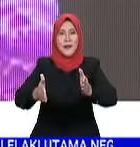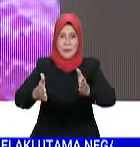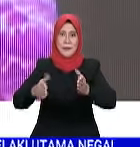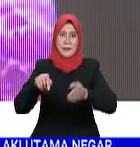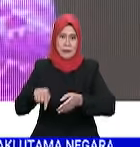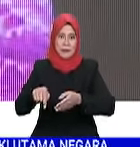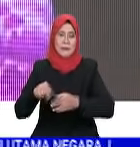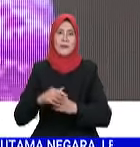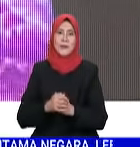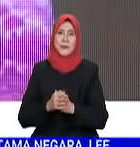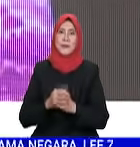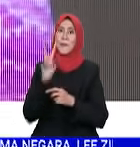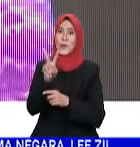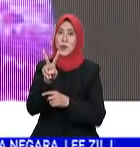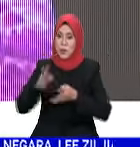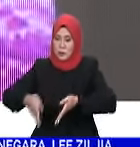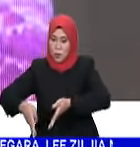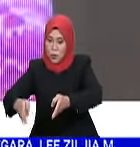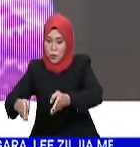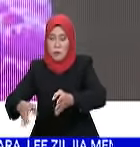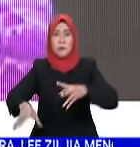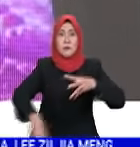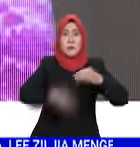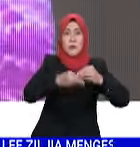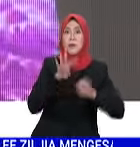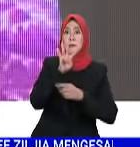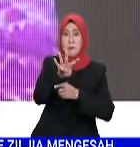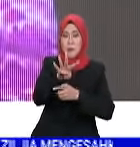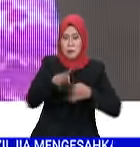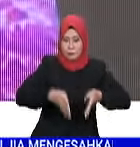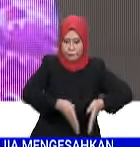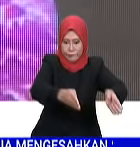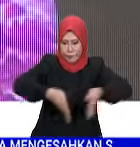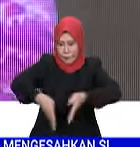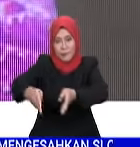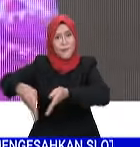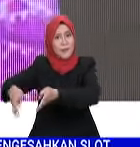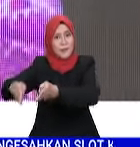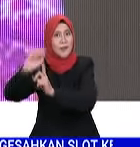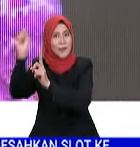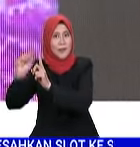ada. Dari dua lorong ke empat lorong, dari sandakan mil